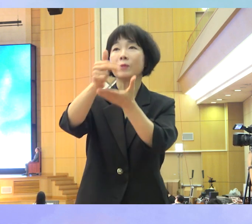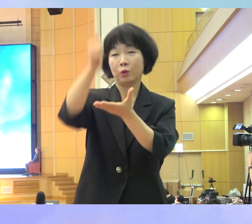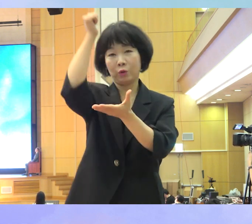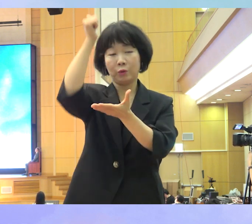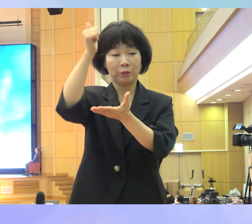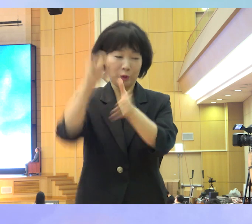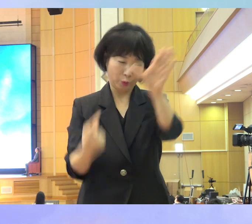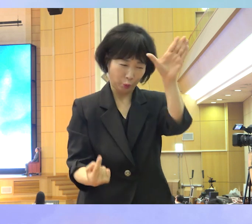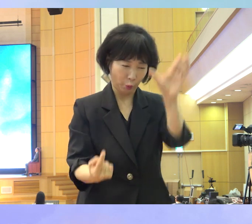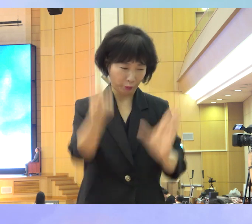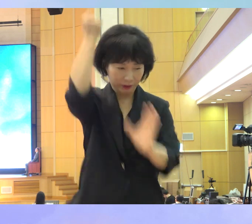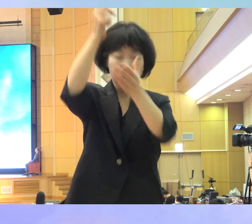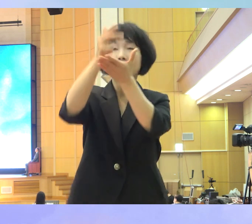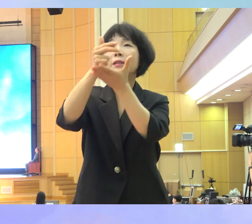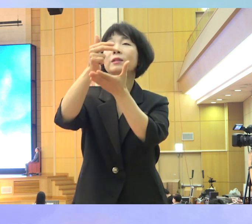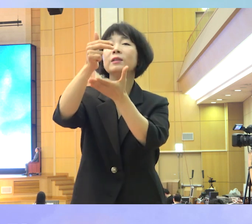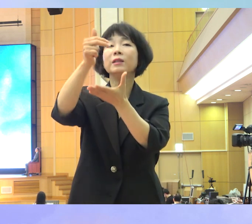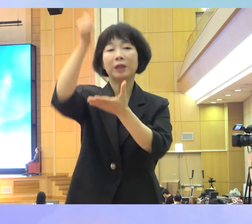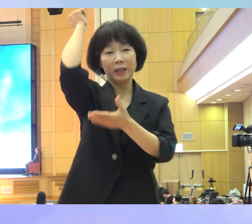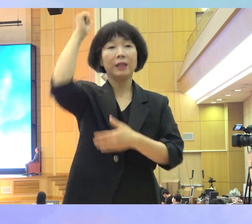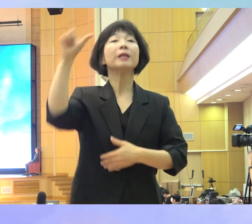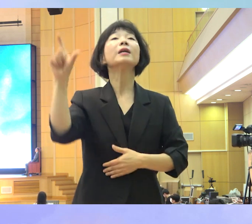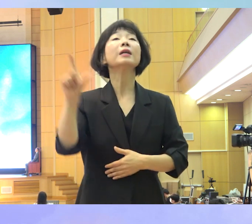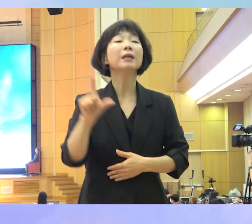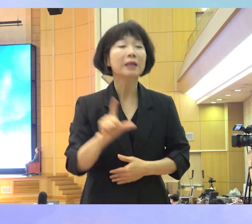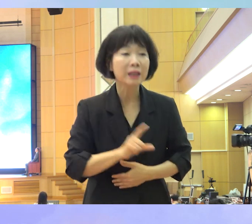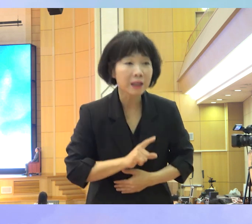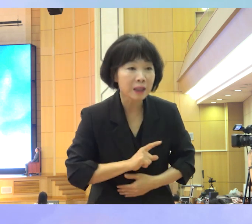이름 높으신 그